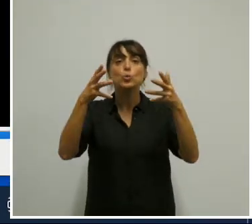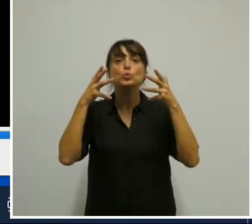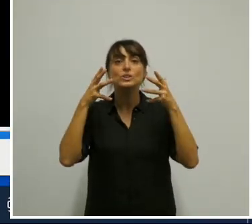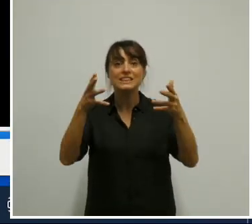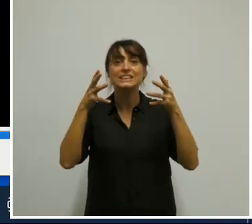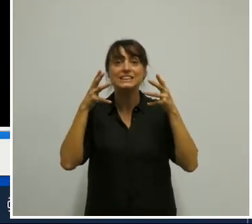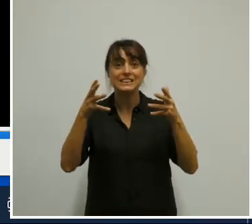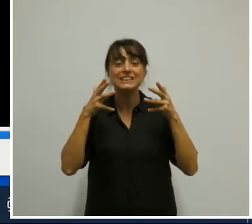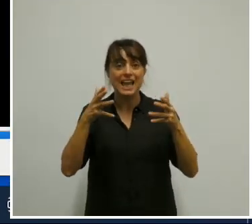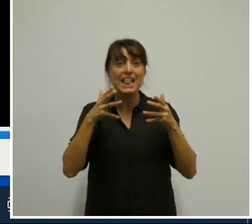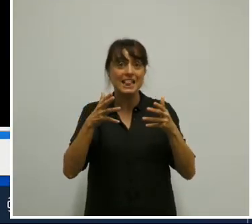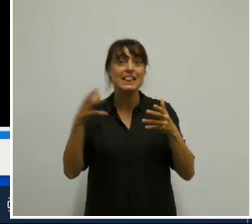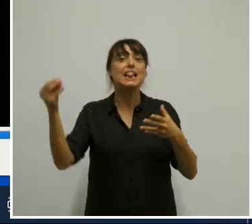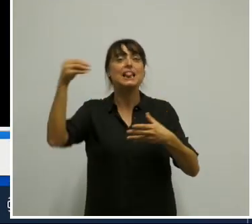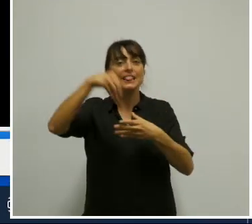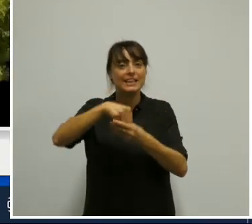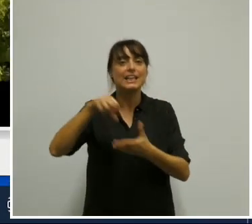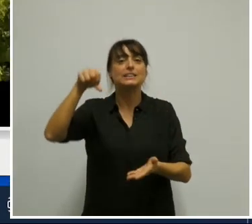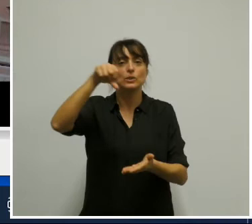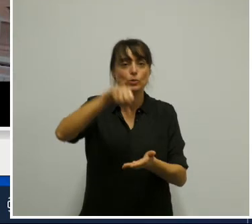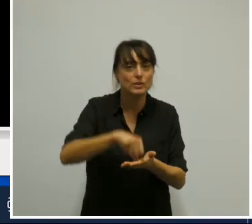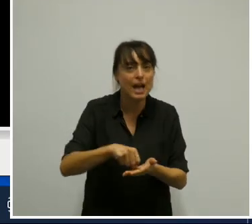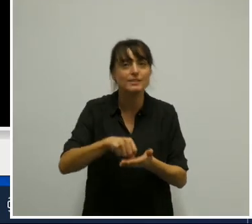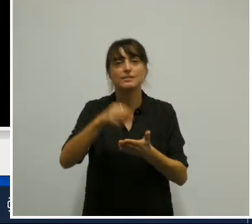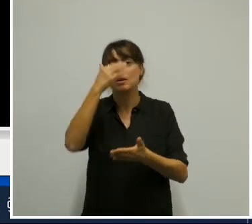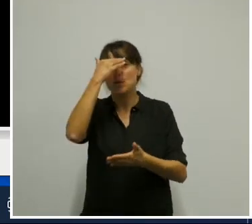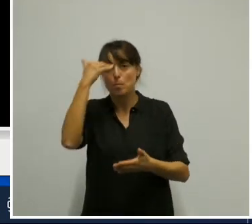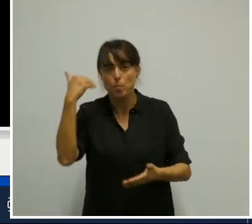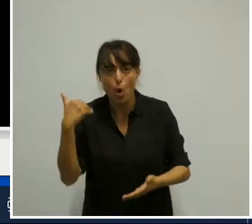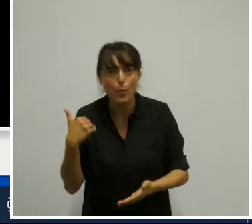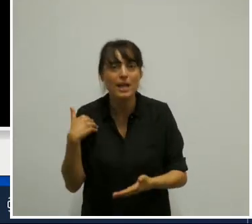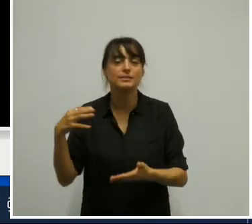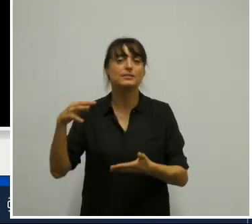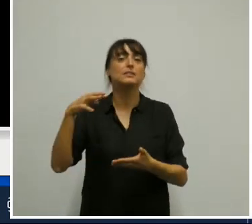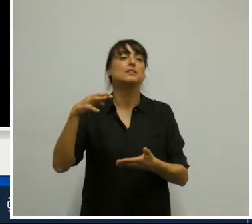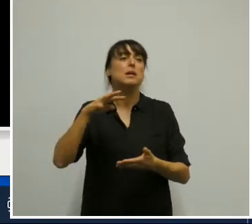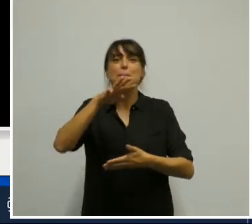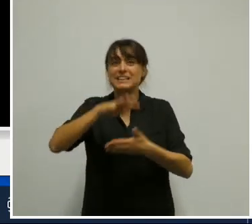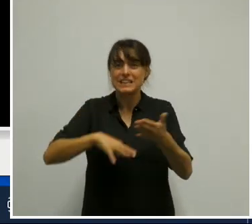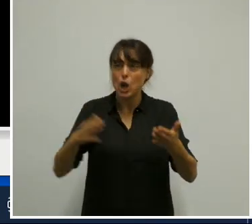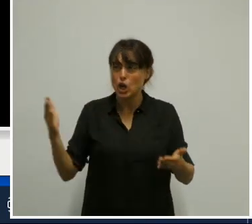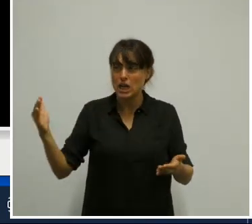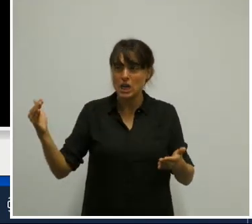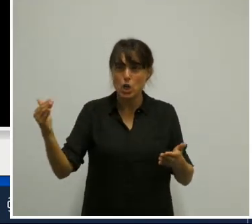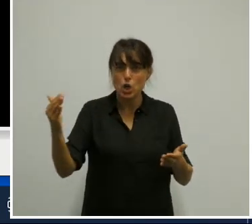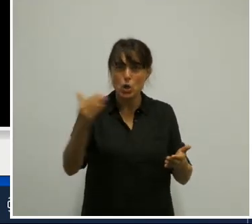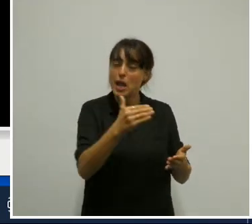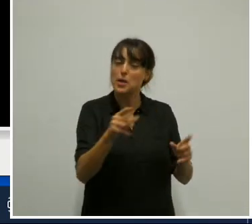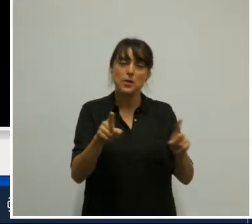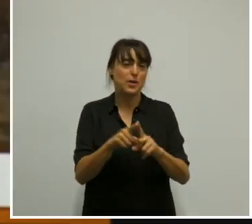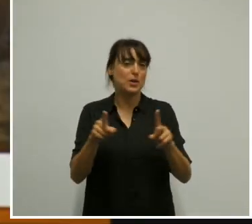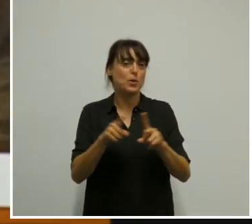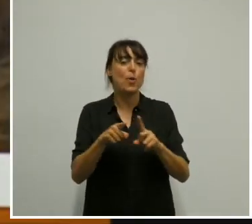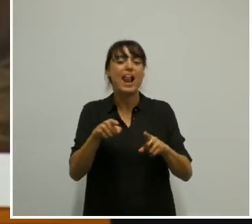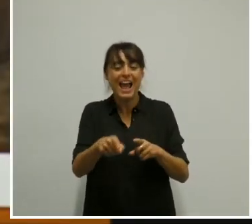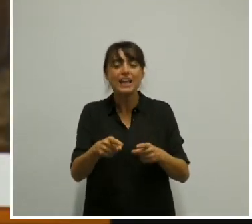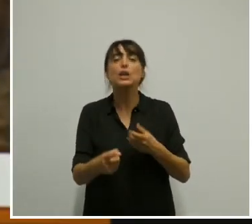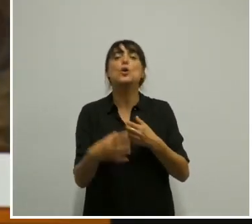a moltes ciutats i pobles del voltant de Barcelona, però que a Barcelona no en tenim. I és una forma de participació dels infants on poden